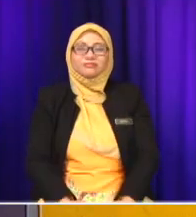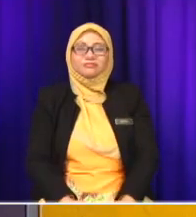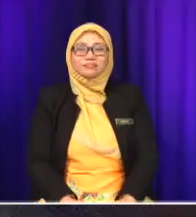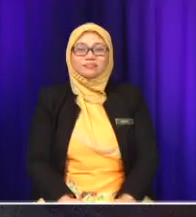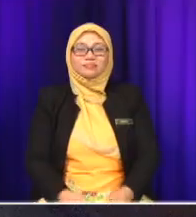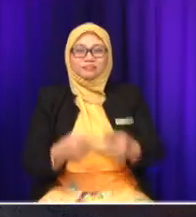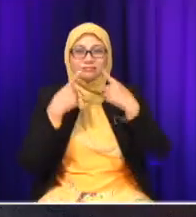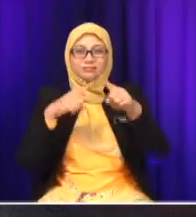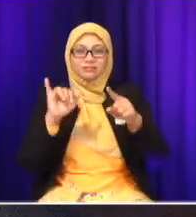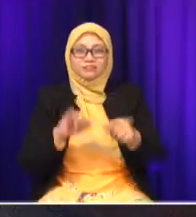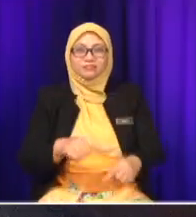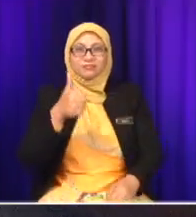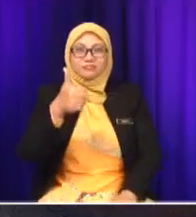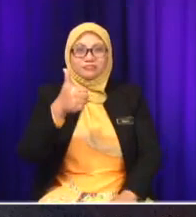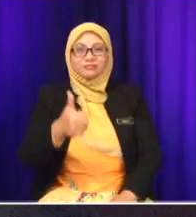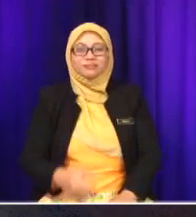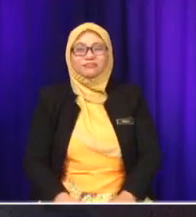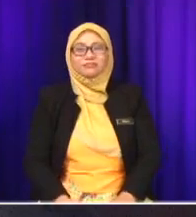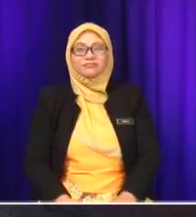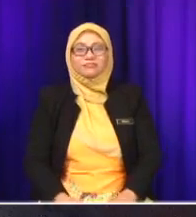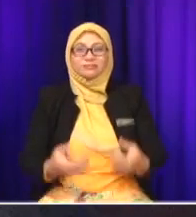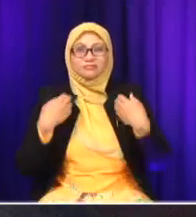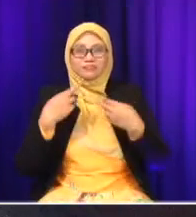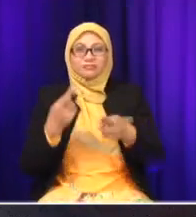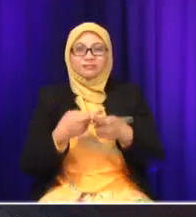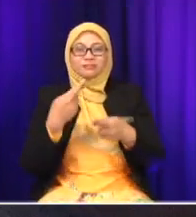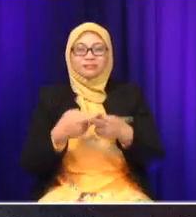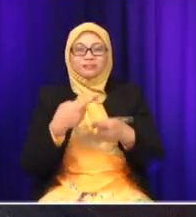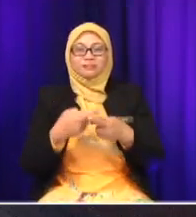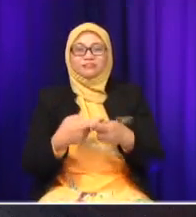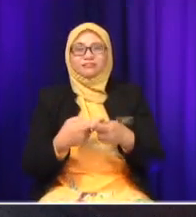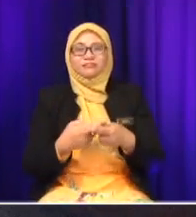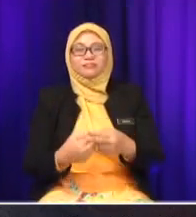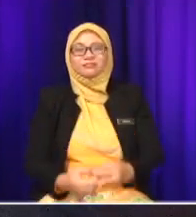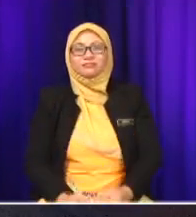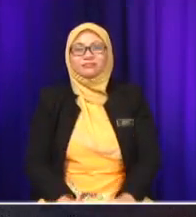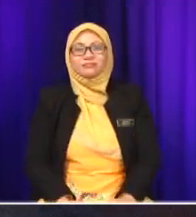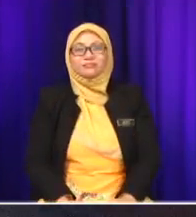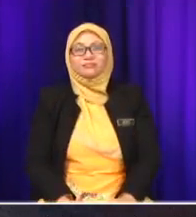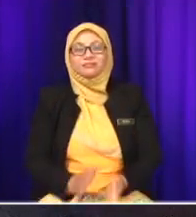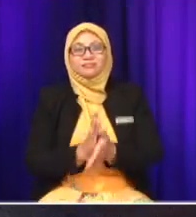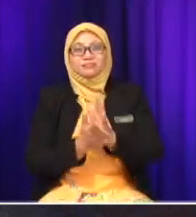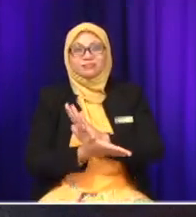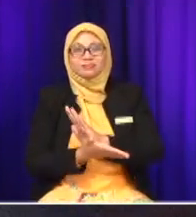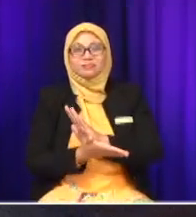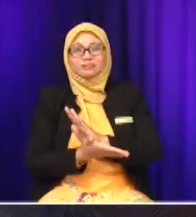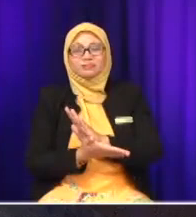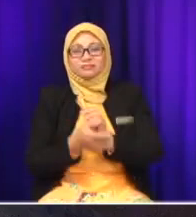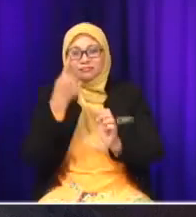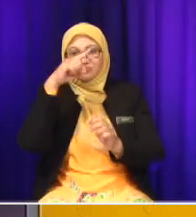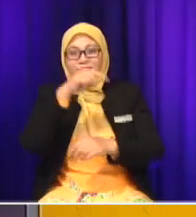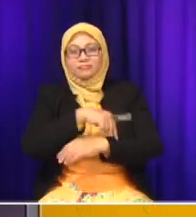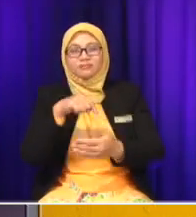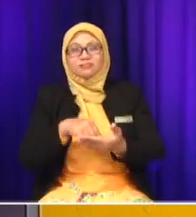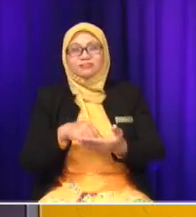sangat hebat tepat semua se kawan-kawan saya ni cikgu cikgu ada rumusan pendek Cikgu Ya baik jadi okey okey untuk hari ini pelajar